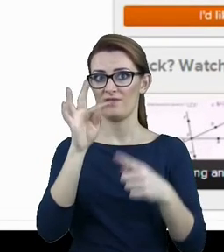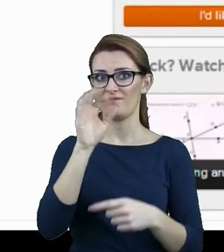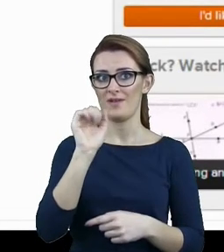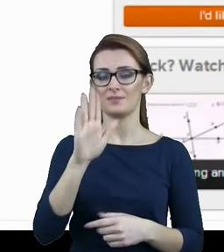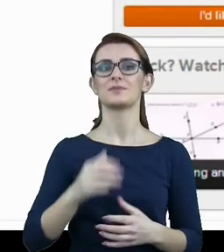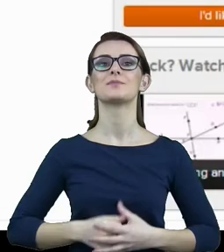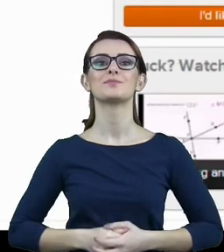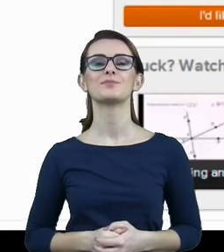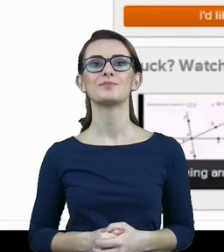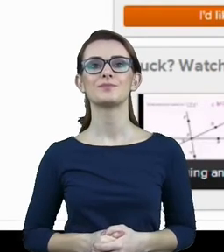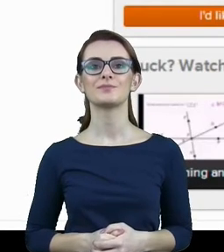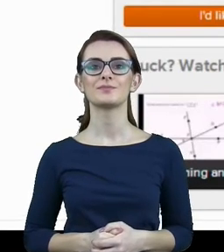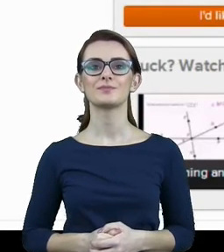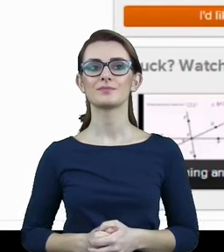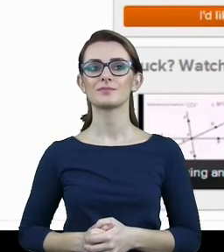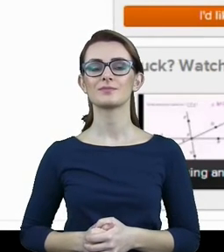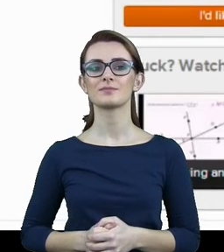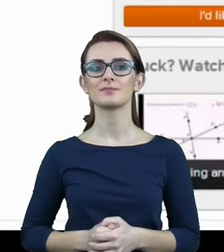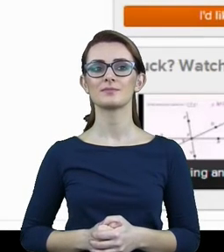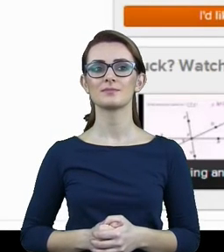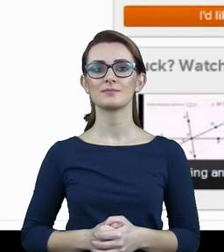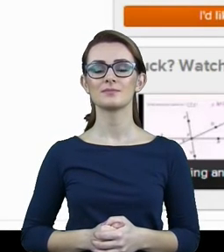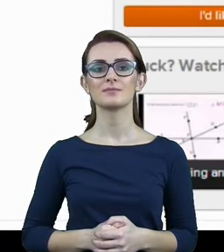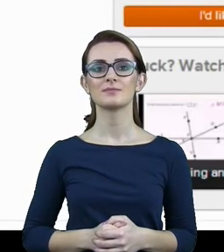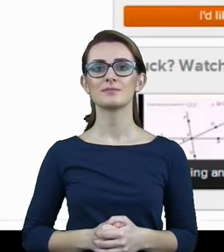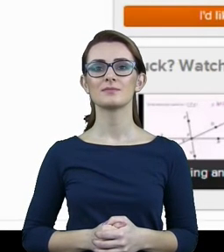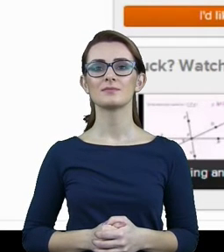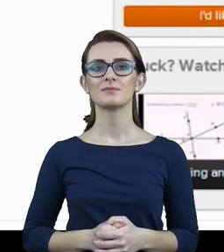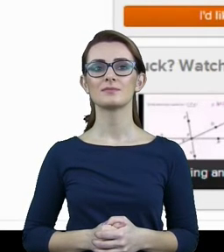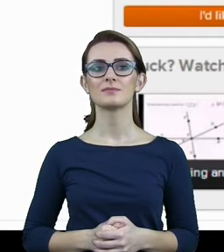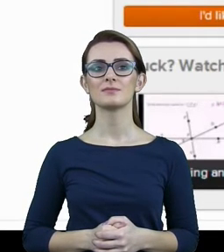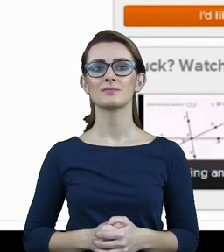FAB. To będzie ten kąt. FAB.